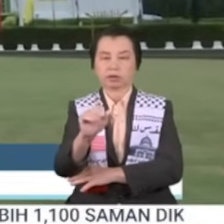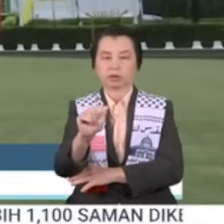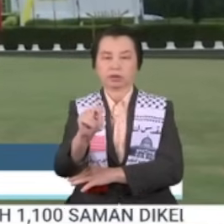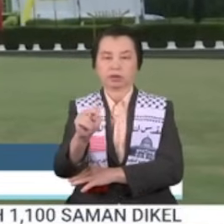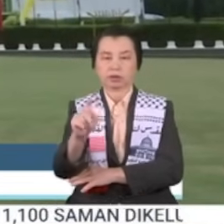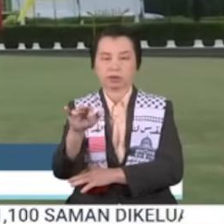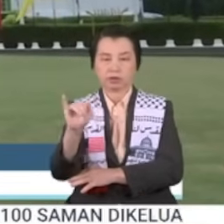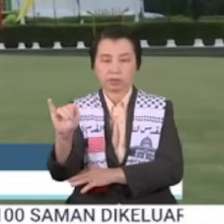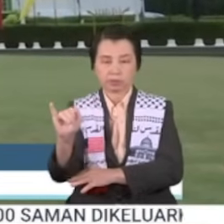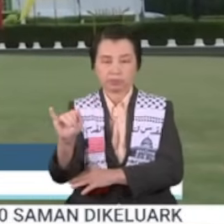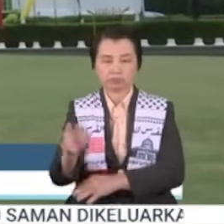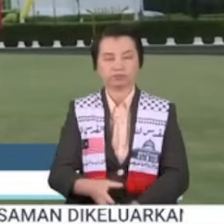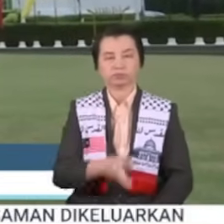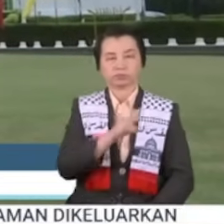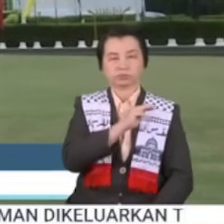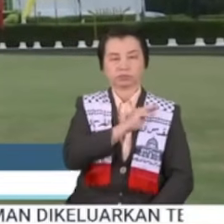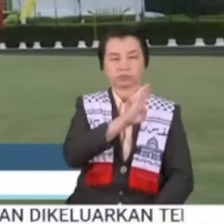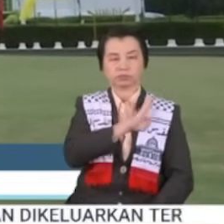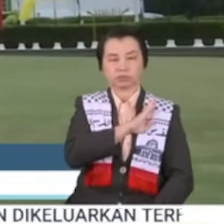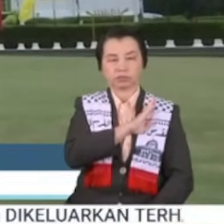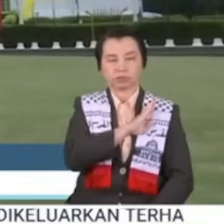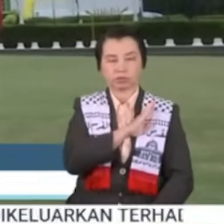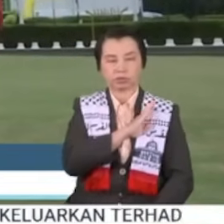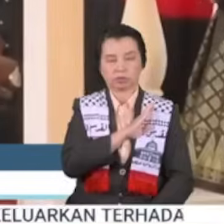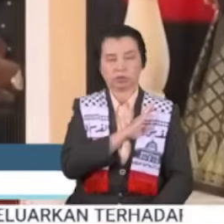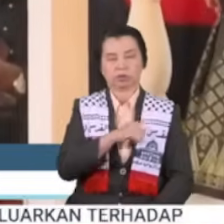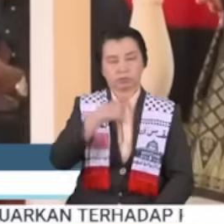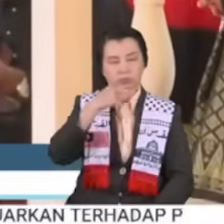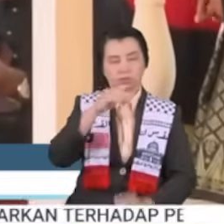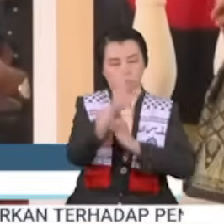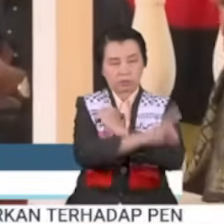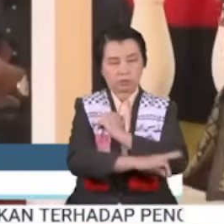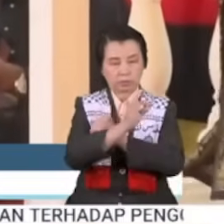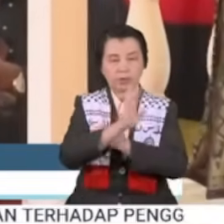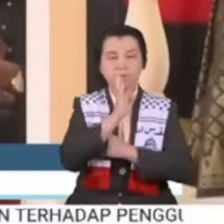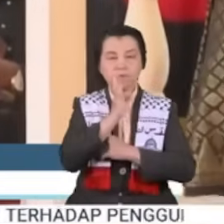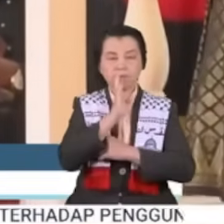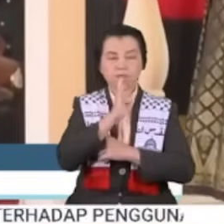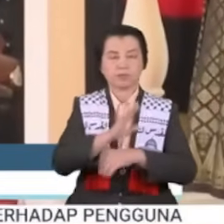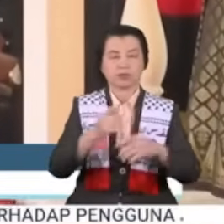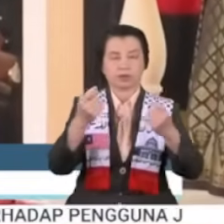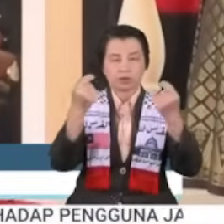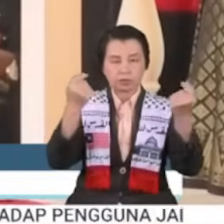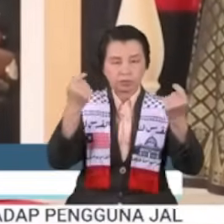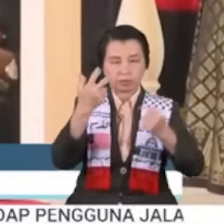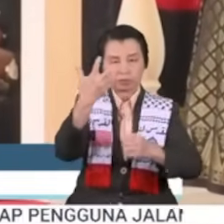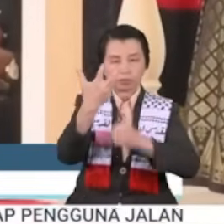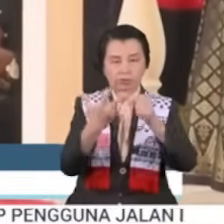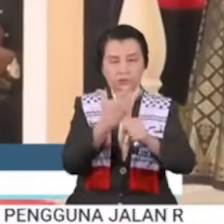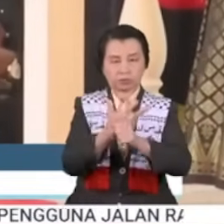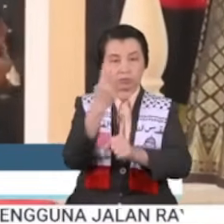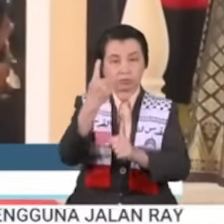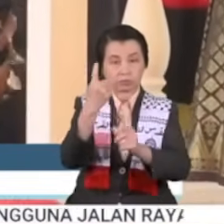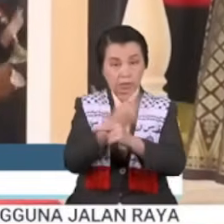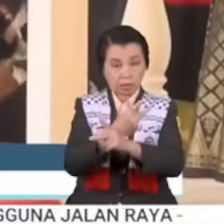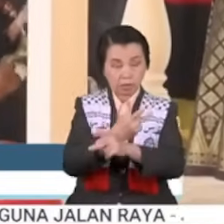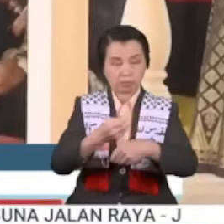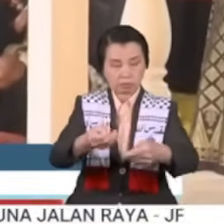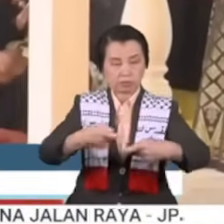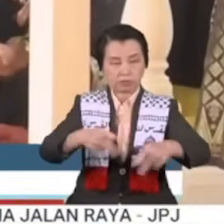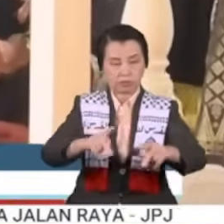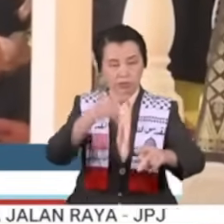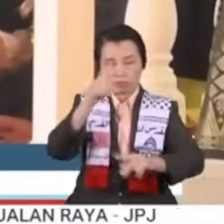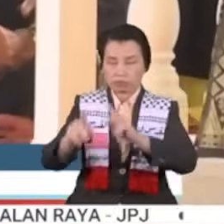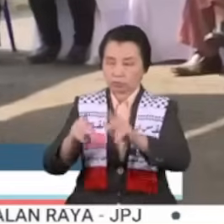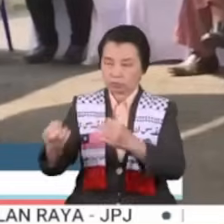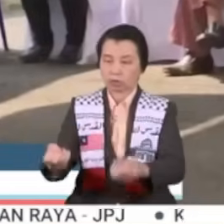menanti menteri besar Datuk Seri Aminuddin Harun berkata istiadat setiap tig tahun sekali itu memberi peluang